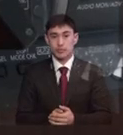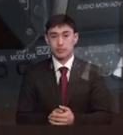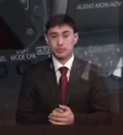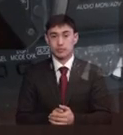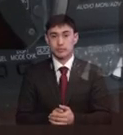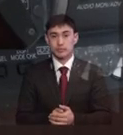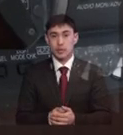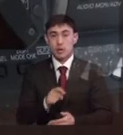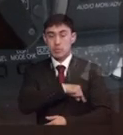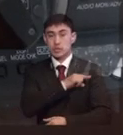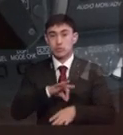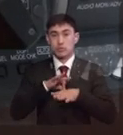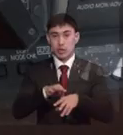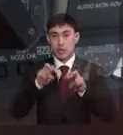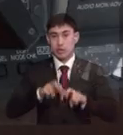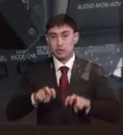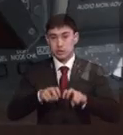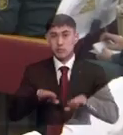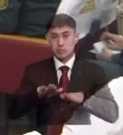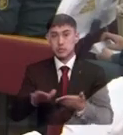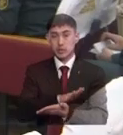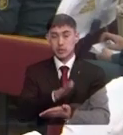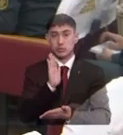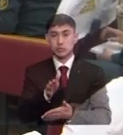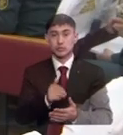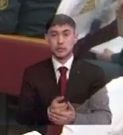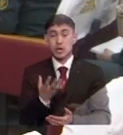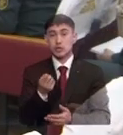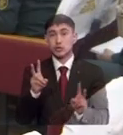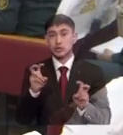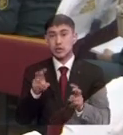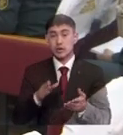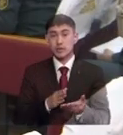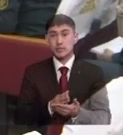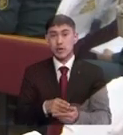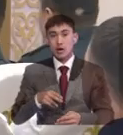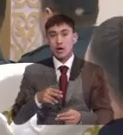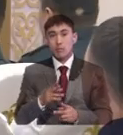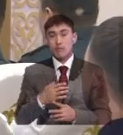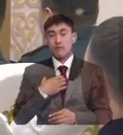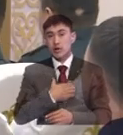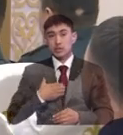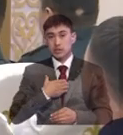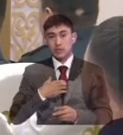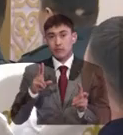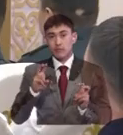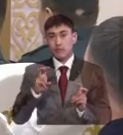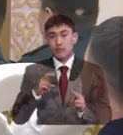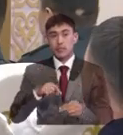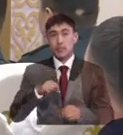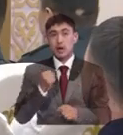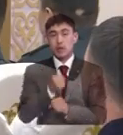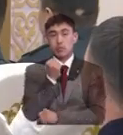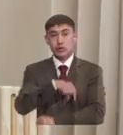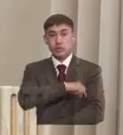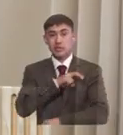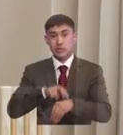вопрос будет проходить е одна тема заслуживаю внимания - Это то что работники медицинских комиссий не